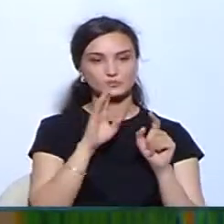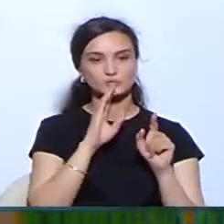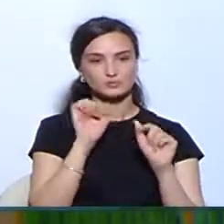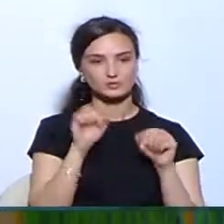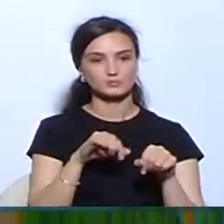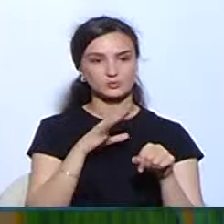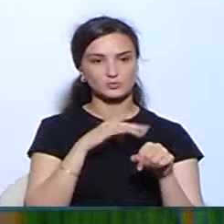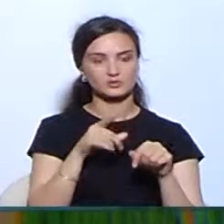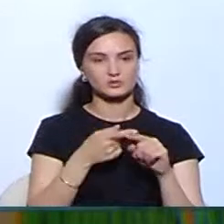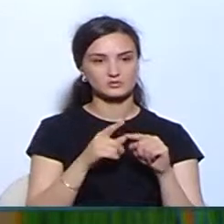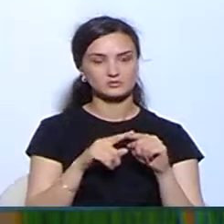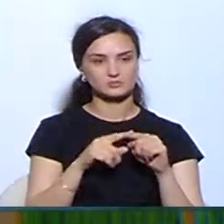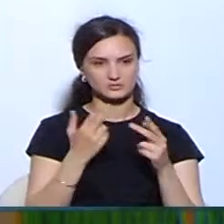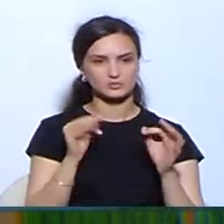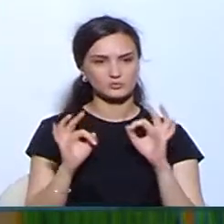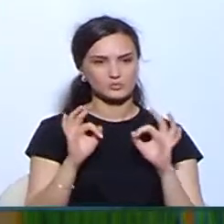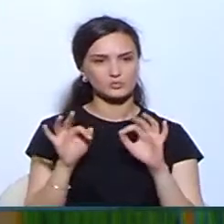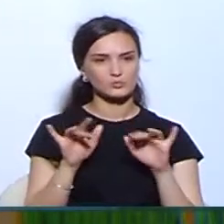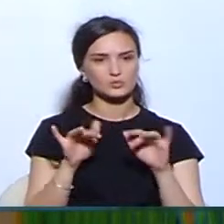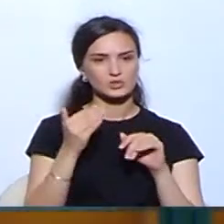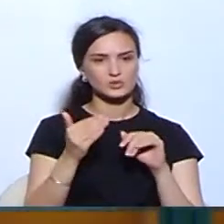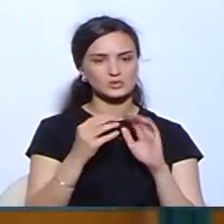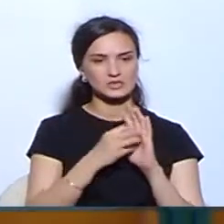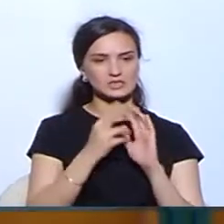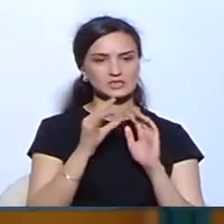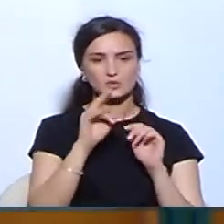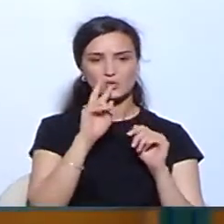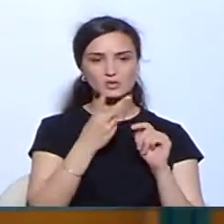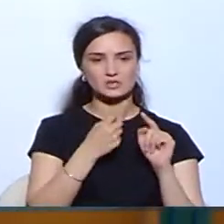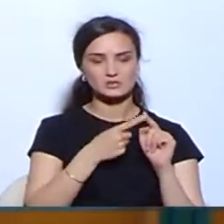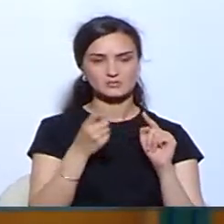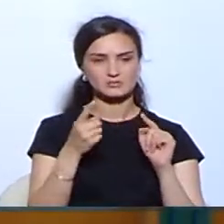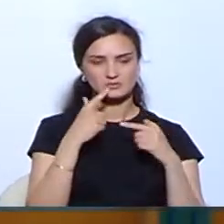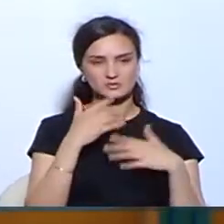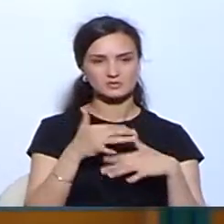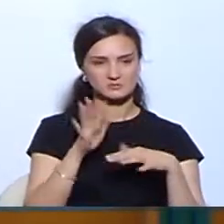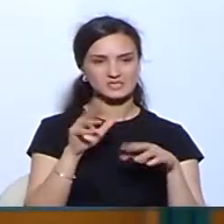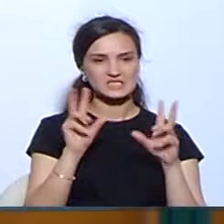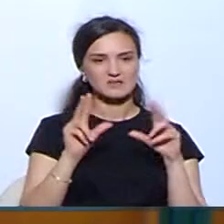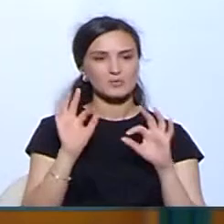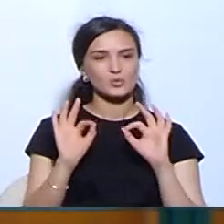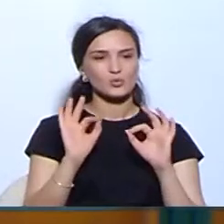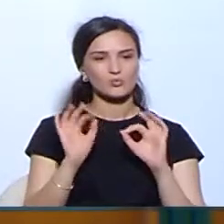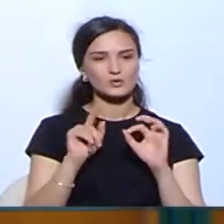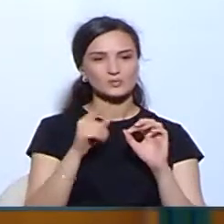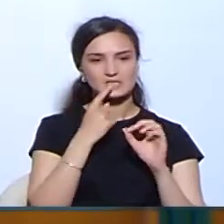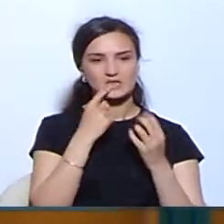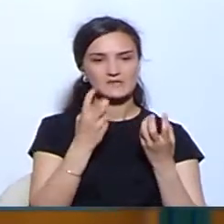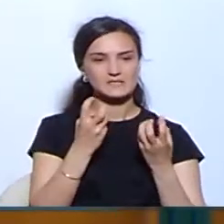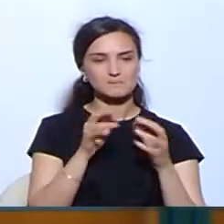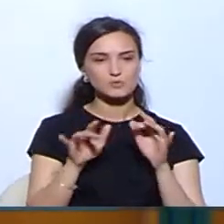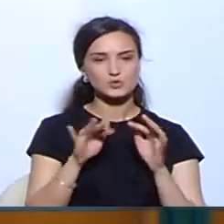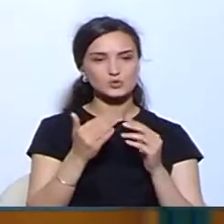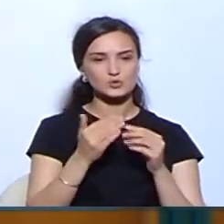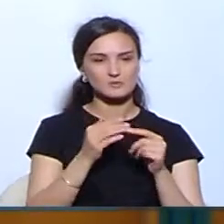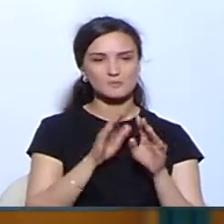ჰქონდეს ეგრეთ წოდებული ფუნქციური კისტა. დაახლოებით 2 წელი პირველი მენარხიდან ითვლება მაინც ნორმად, რომ ის საკვერცხის